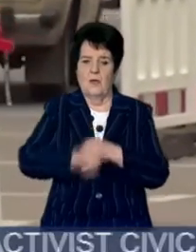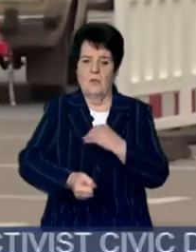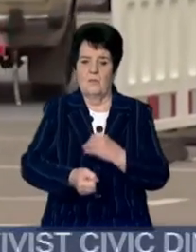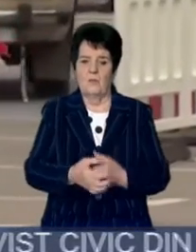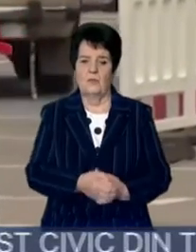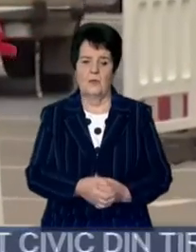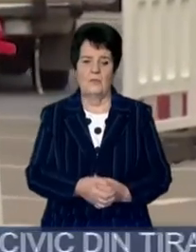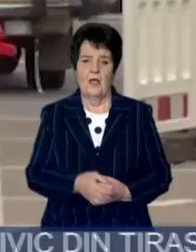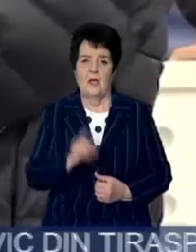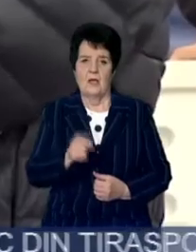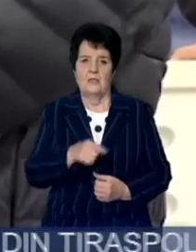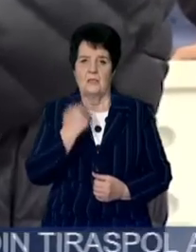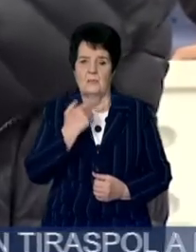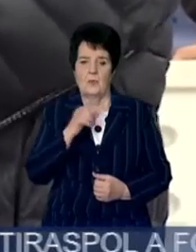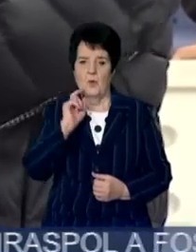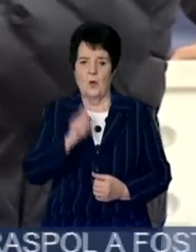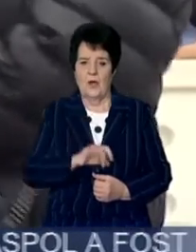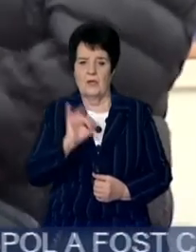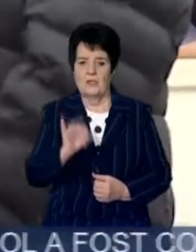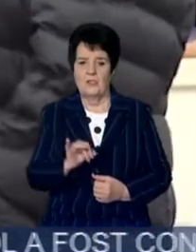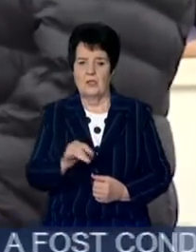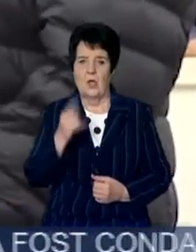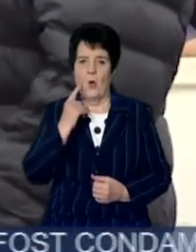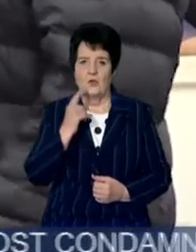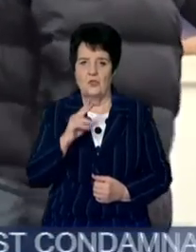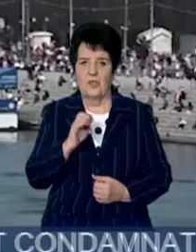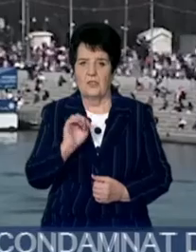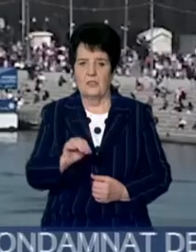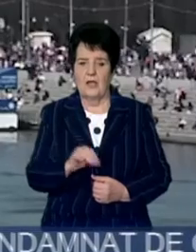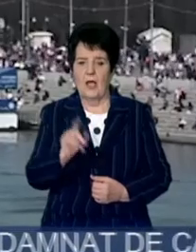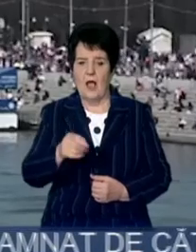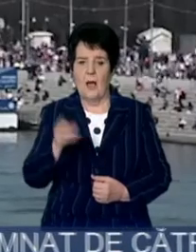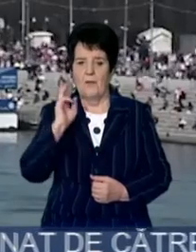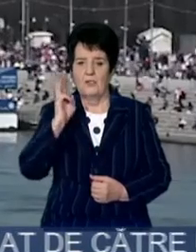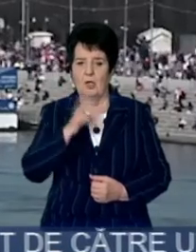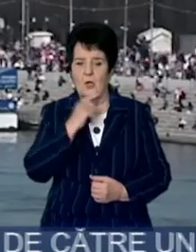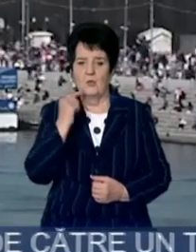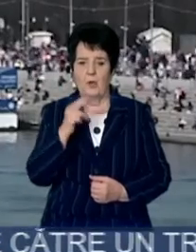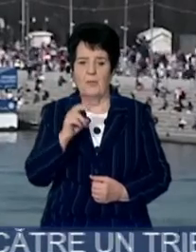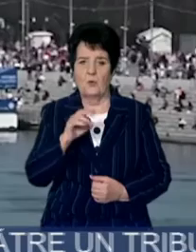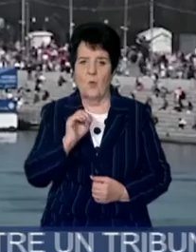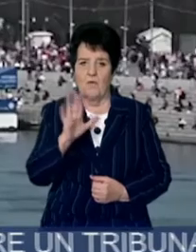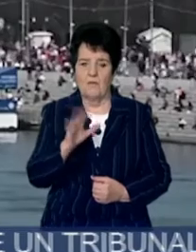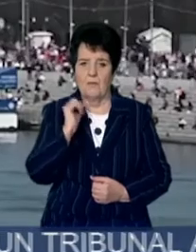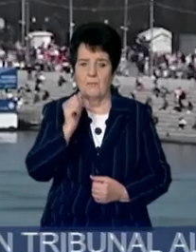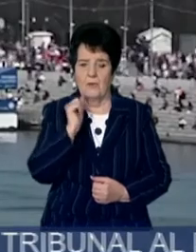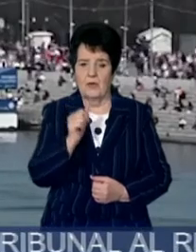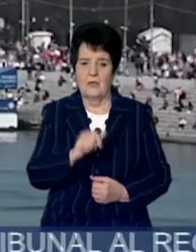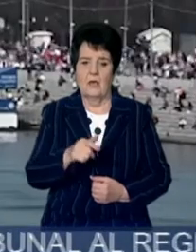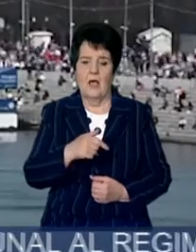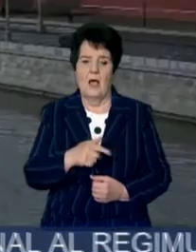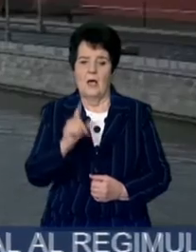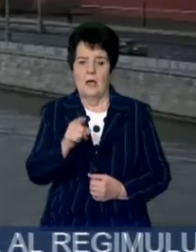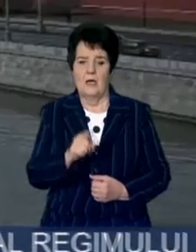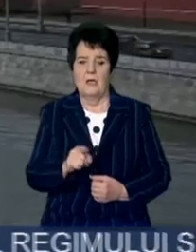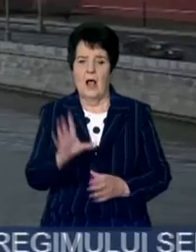pretinsele plebiscite condamnate și de Ucraina și de Occident, purtătorul de cuvânt al președinției ruse, Dmitri Peskov, anunță că mâine, în cadrul unei